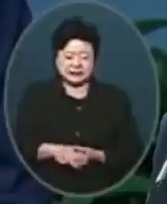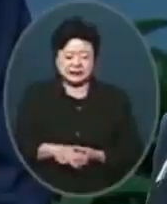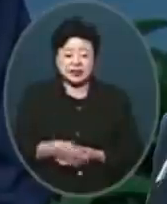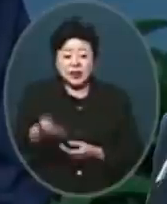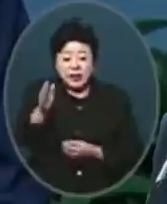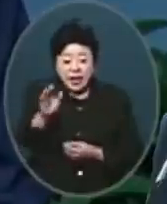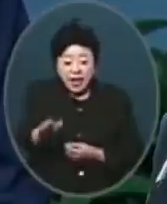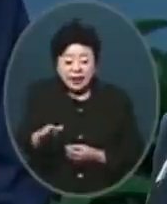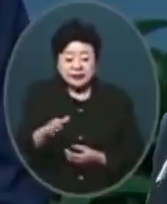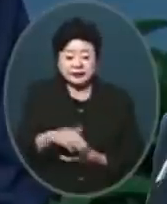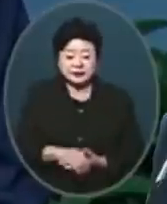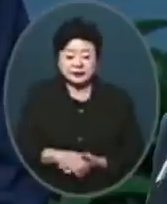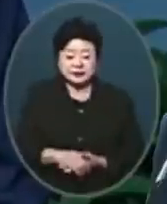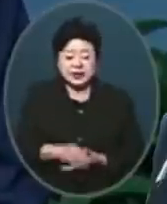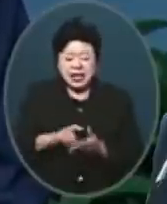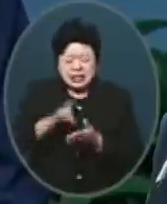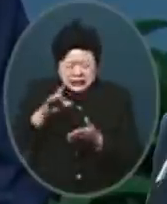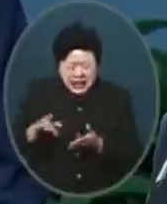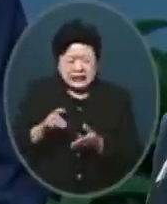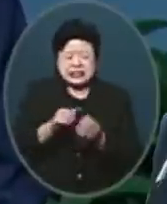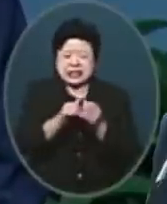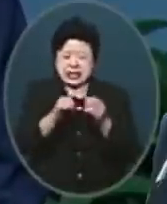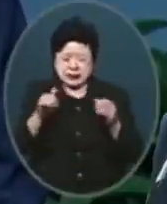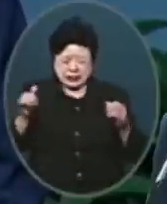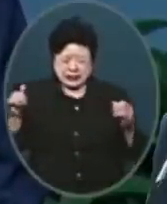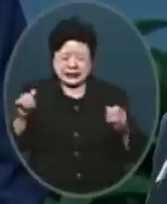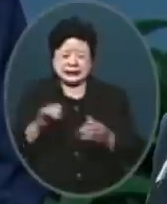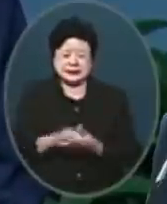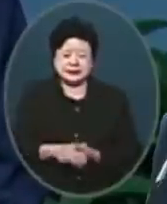그런데 세리는